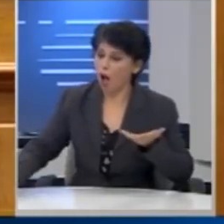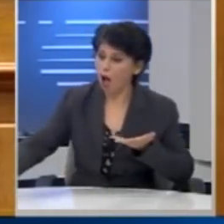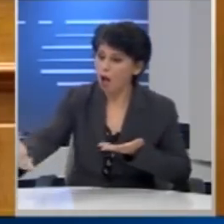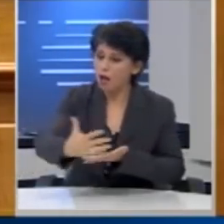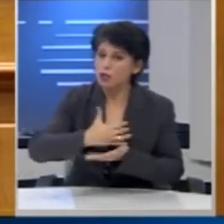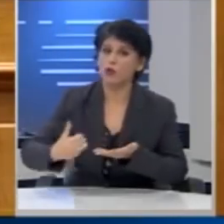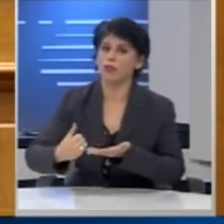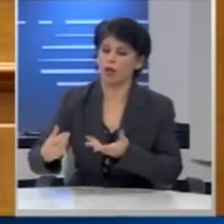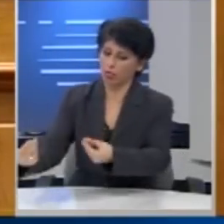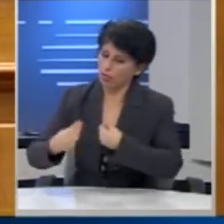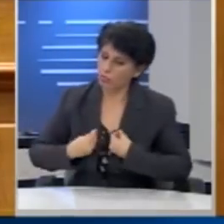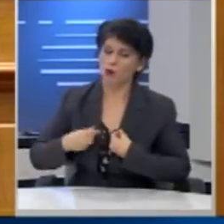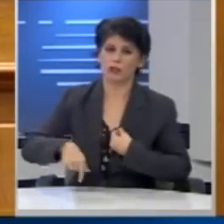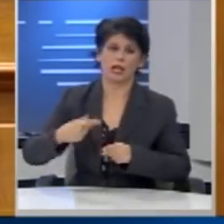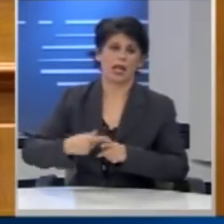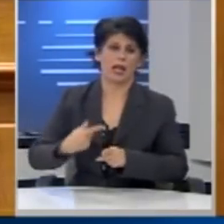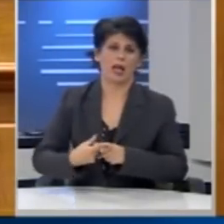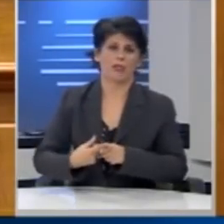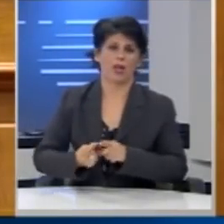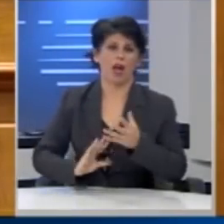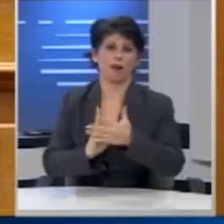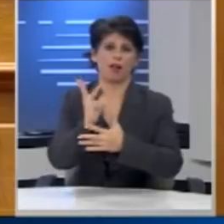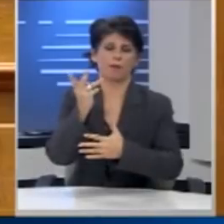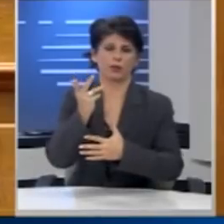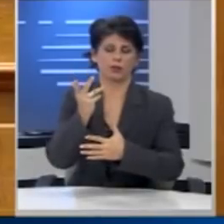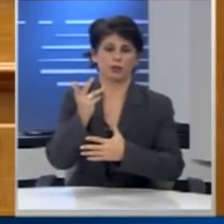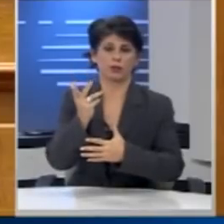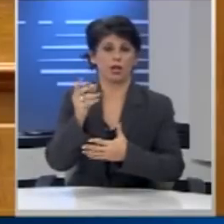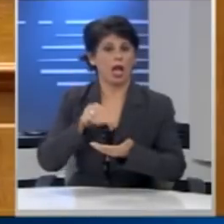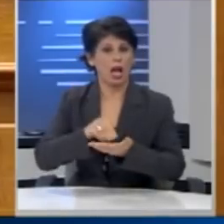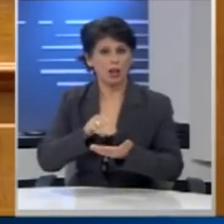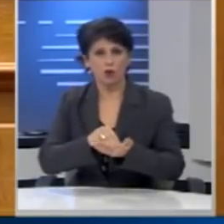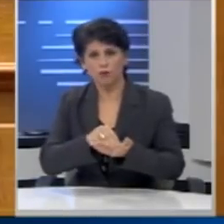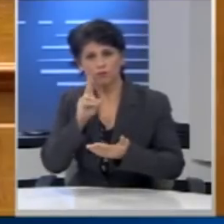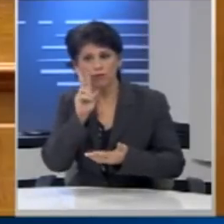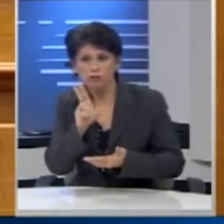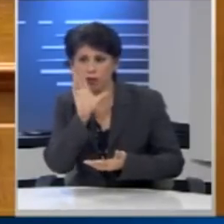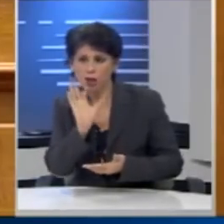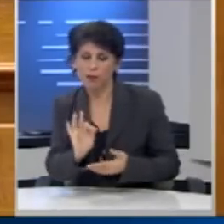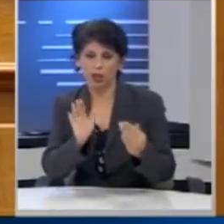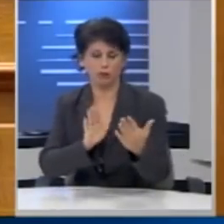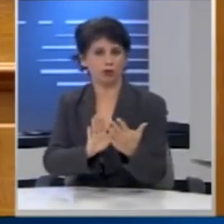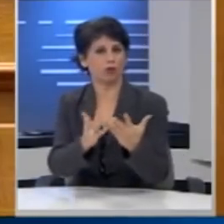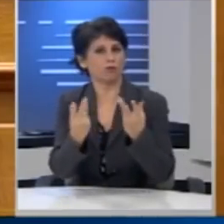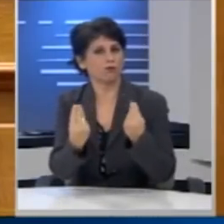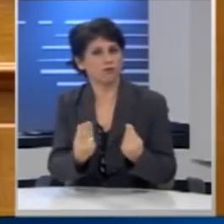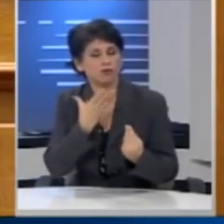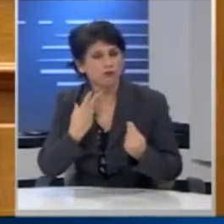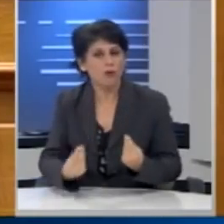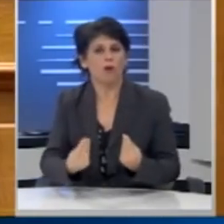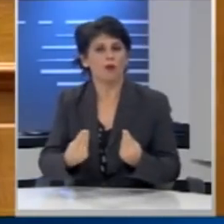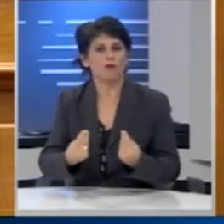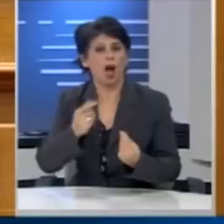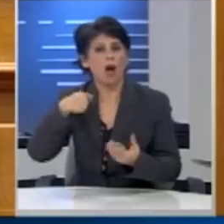θα φέρει η ανάπτυξη, όπως και από τη ρεαλιστική επιτέλους αντιμετώπιση της φοροδιαφυγής, με τη δυναμική εξάπλωση των